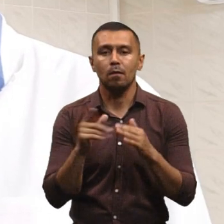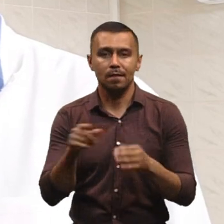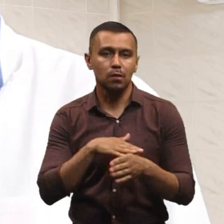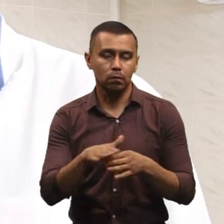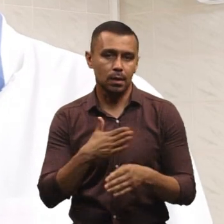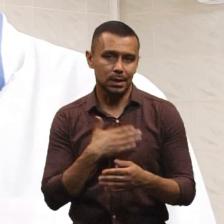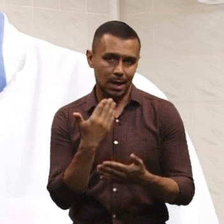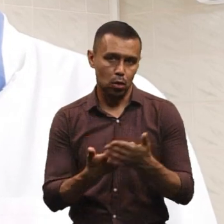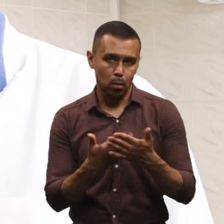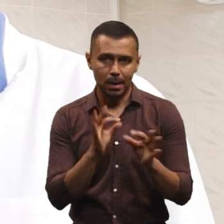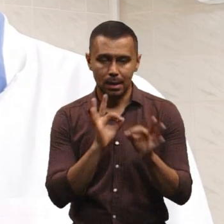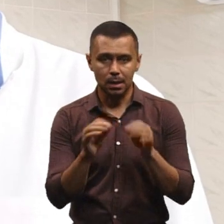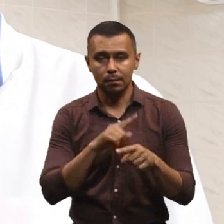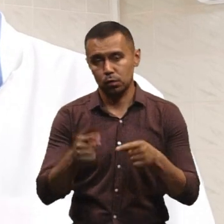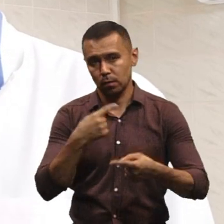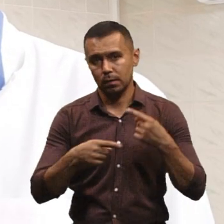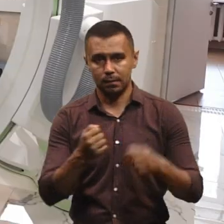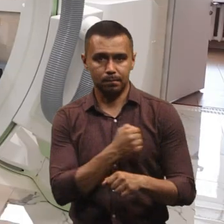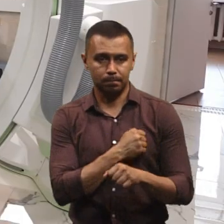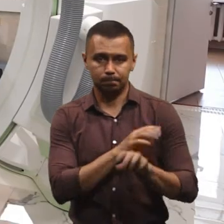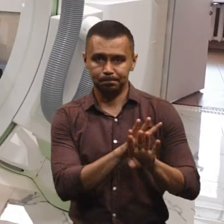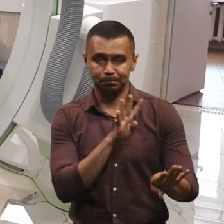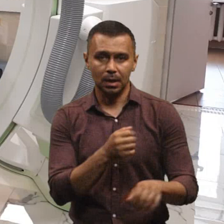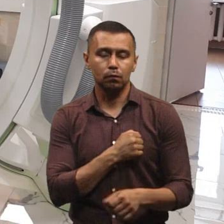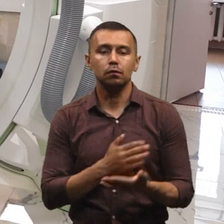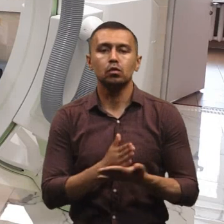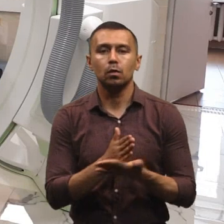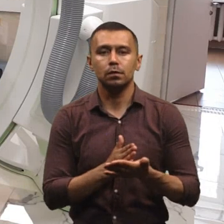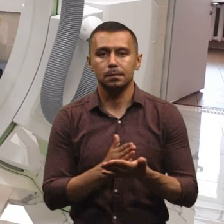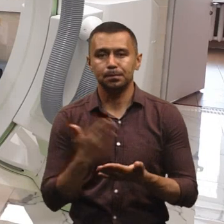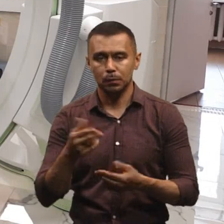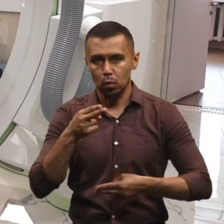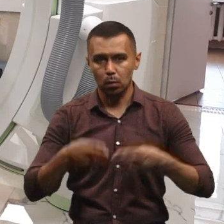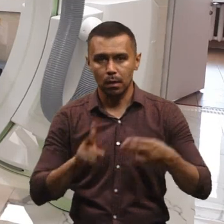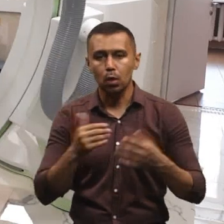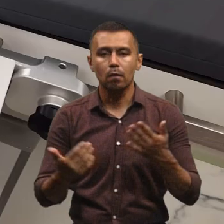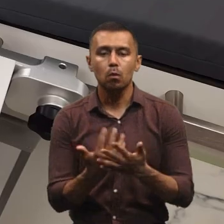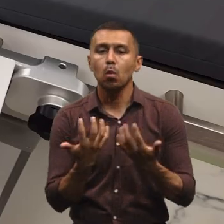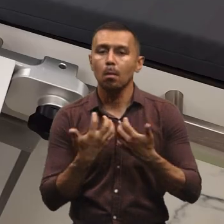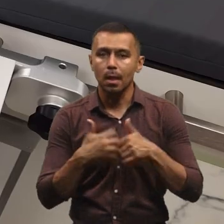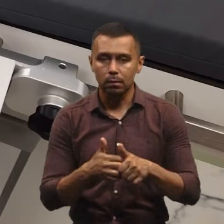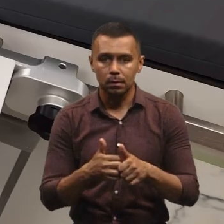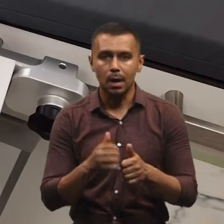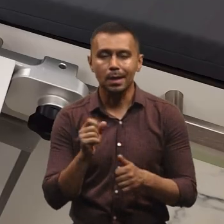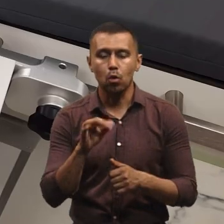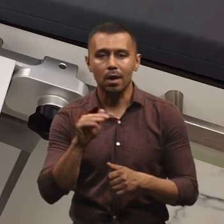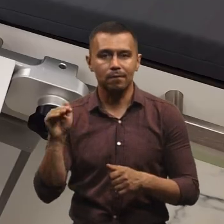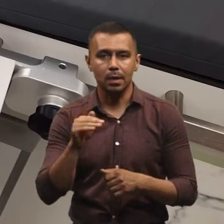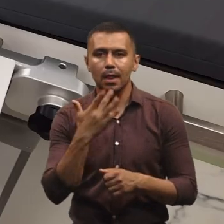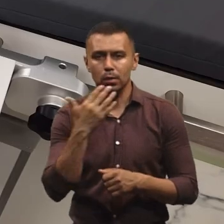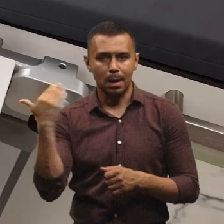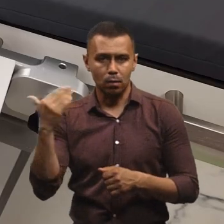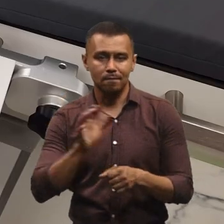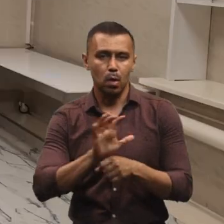виконував наші рекомендації швидше повертався військо військовослужбовці Руслана перевали на новому обладнанні ангіографи іноземного